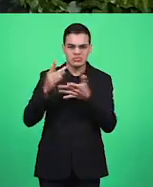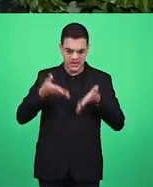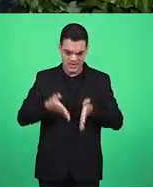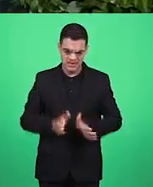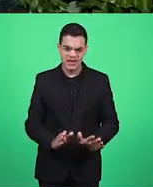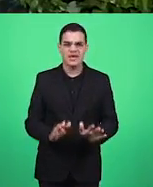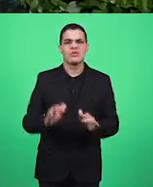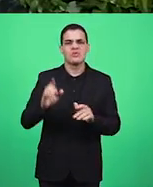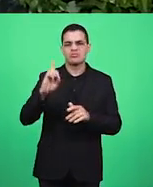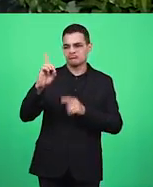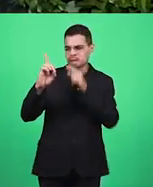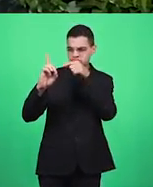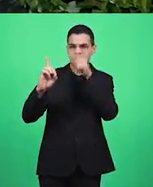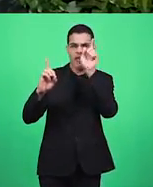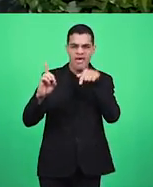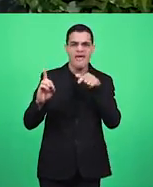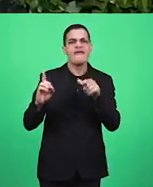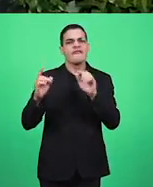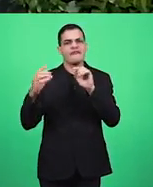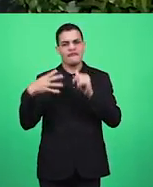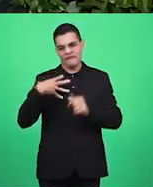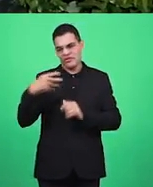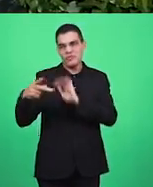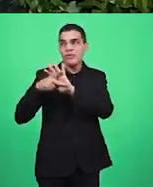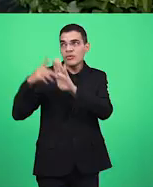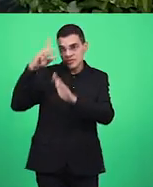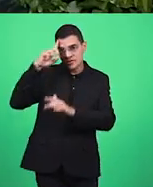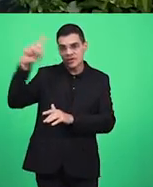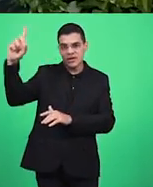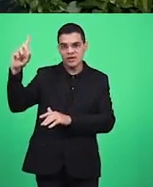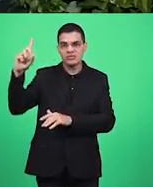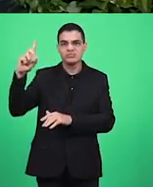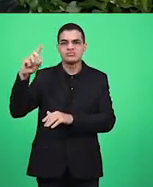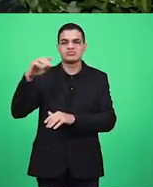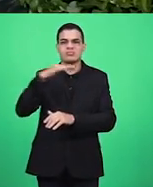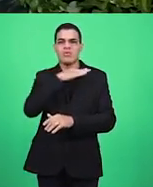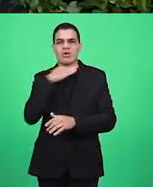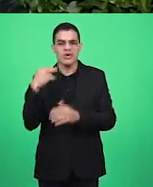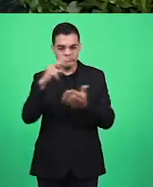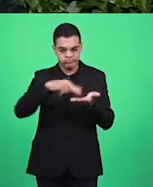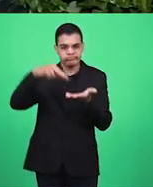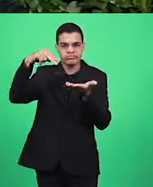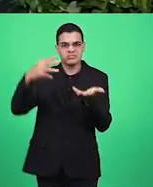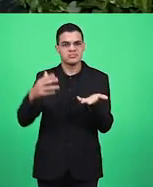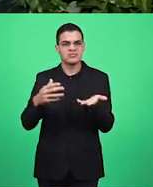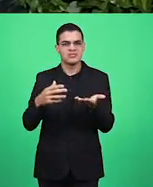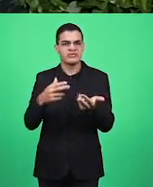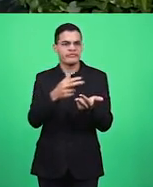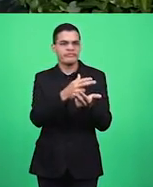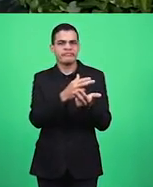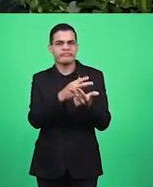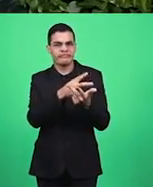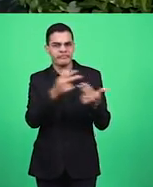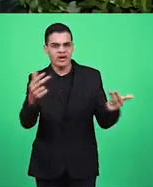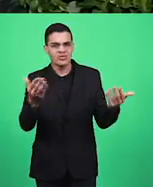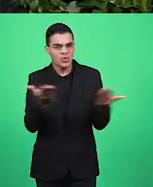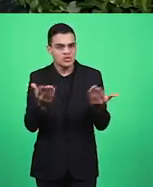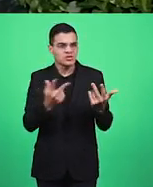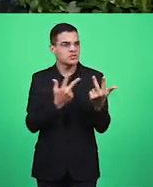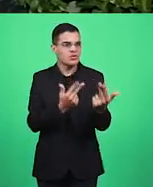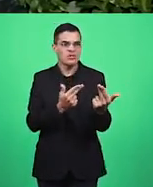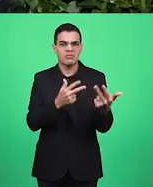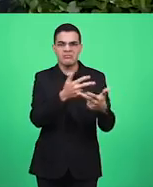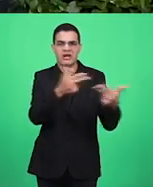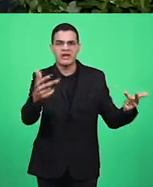родился, что Он Сын Божий, что Он умер, что Он воскрес. Столько праздников, которые празднуют, да?